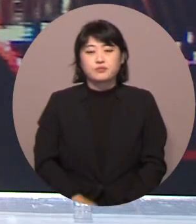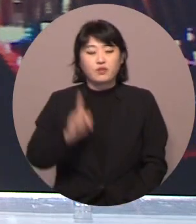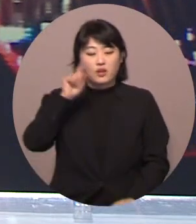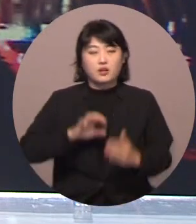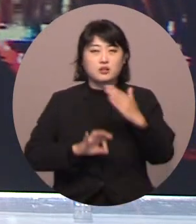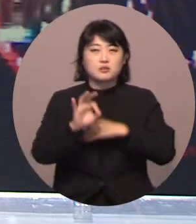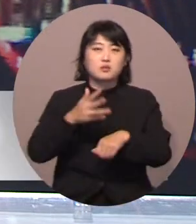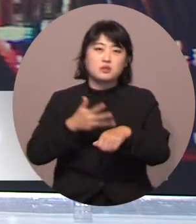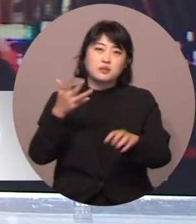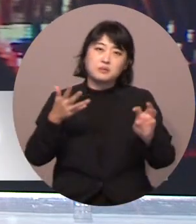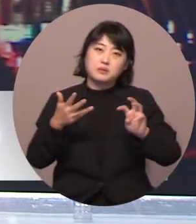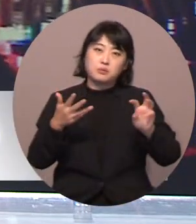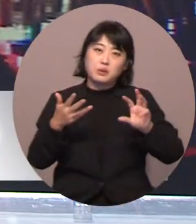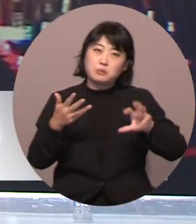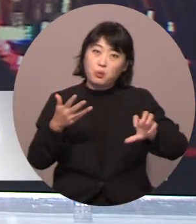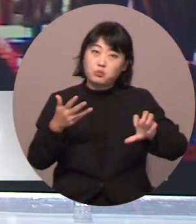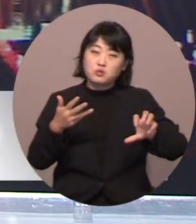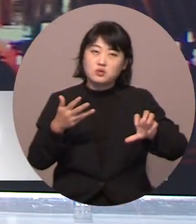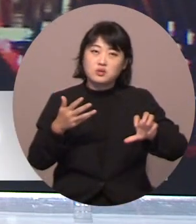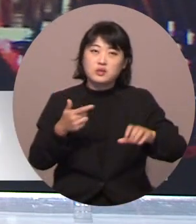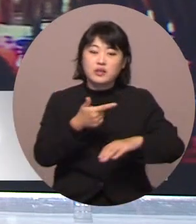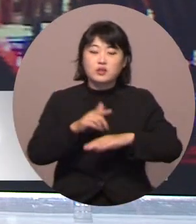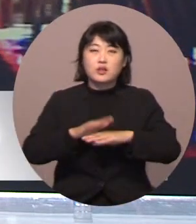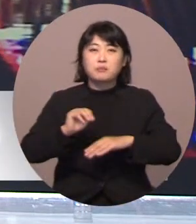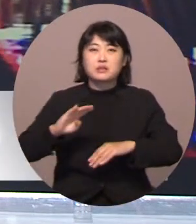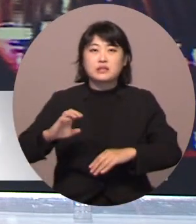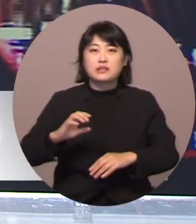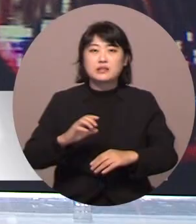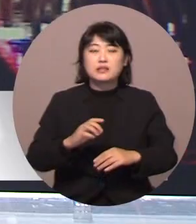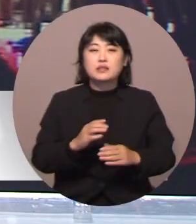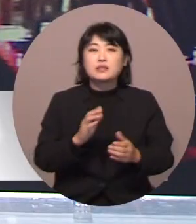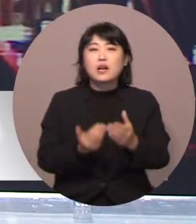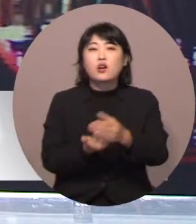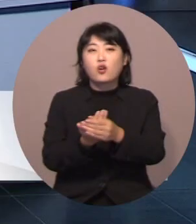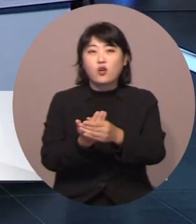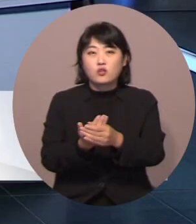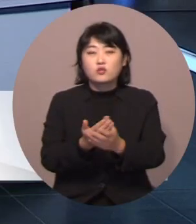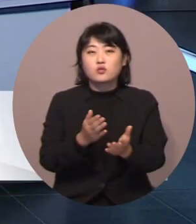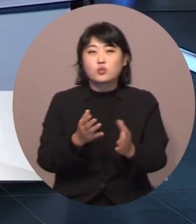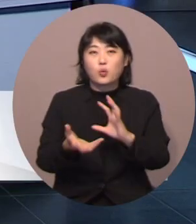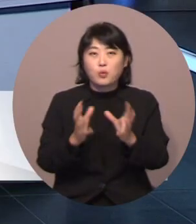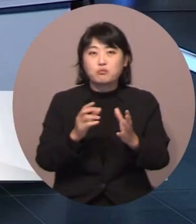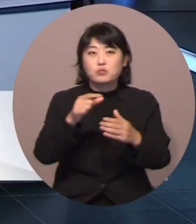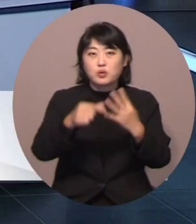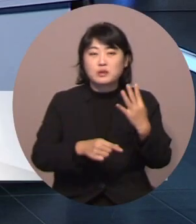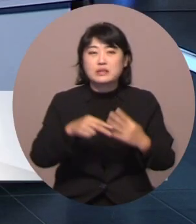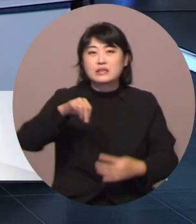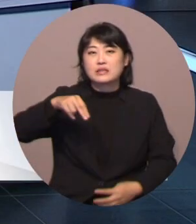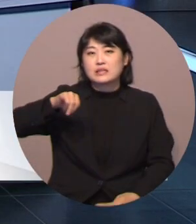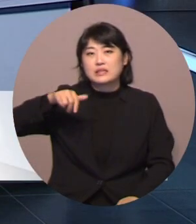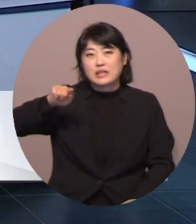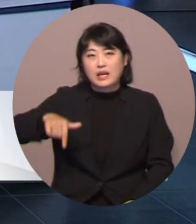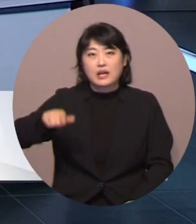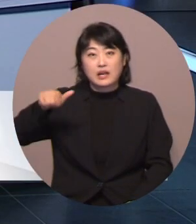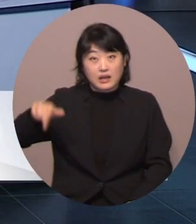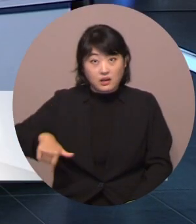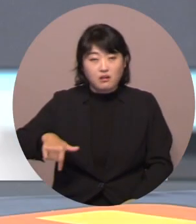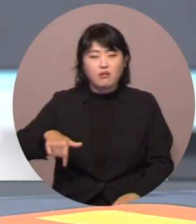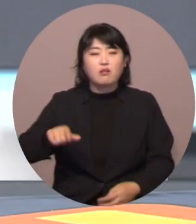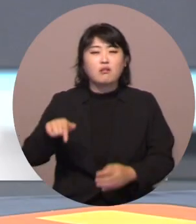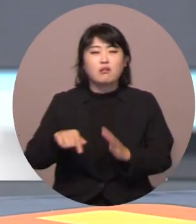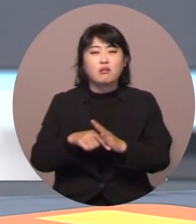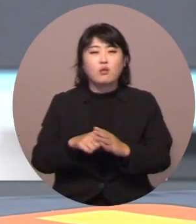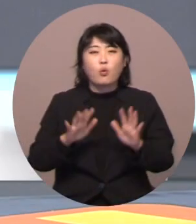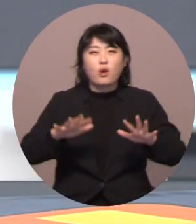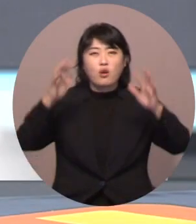내일 아침 8시 35분 방송되는 대전 mbc 시사 토론 프로그램 시시 각각에서는 올해 여름 폭염과 생태계의